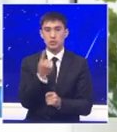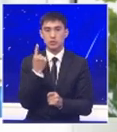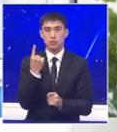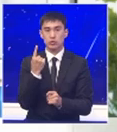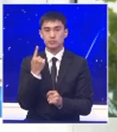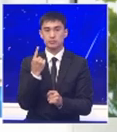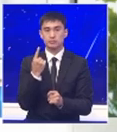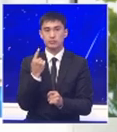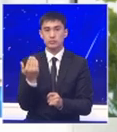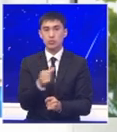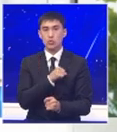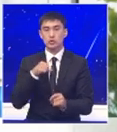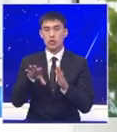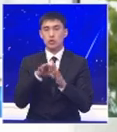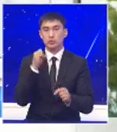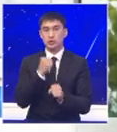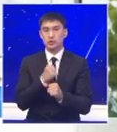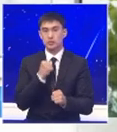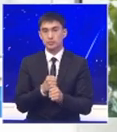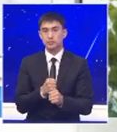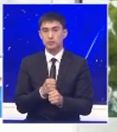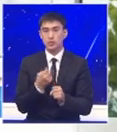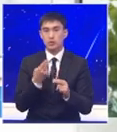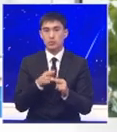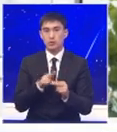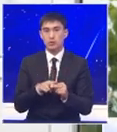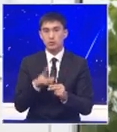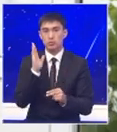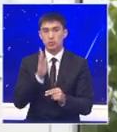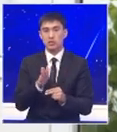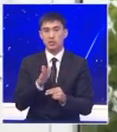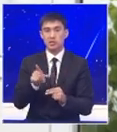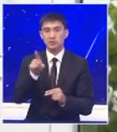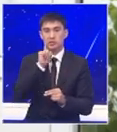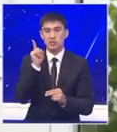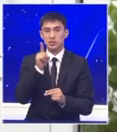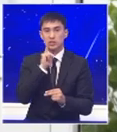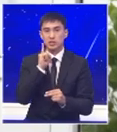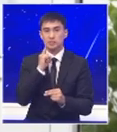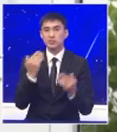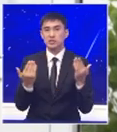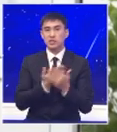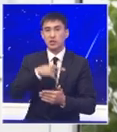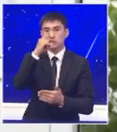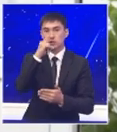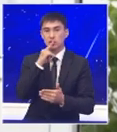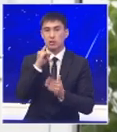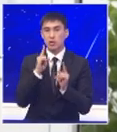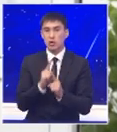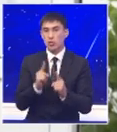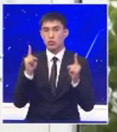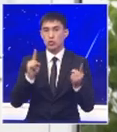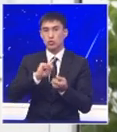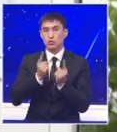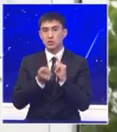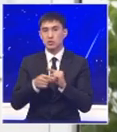болып өз қалауымды жазадым. Бұл дегеніміз болашаққа, жастарға, жаңа Қазақстанға